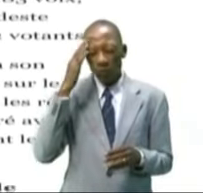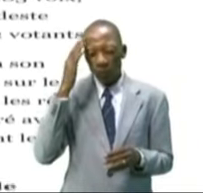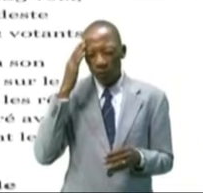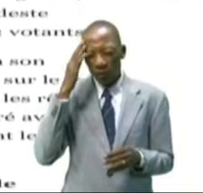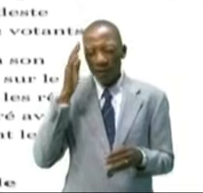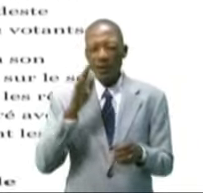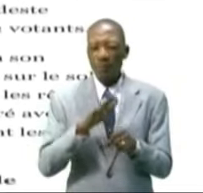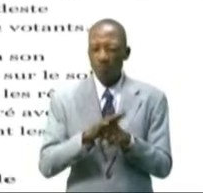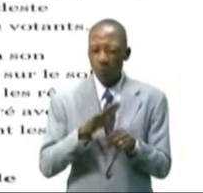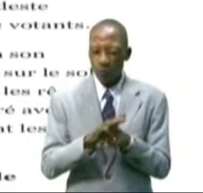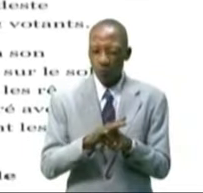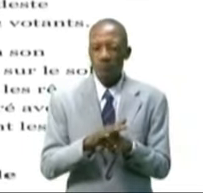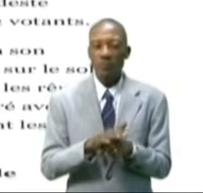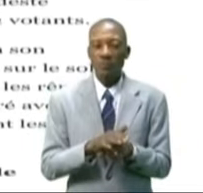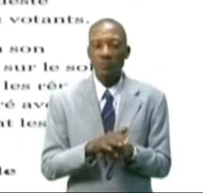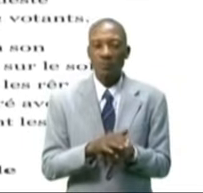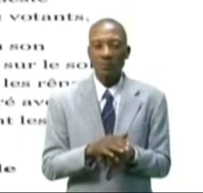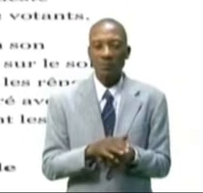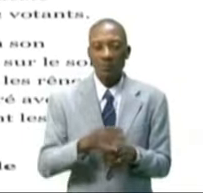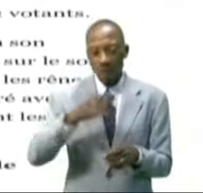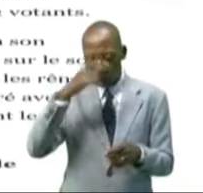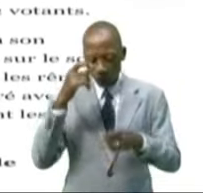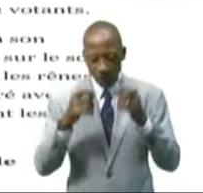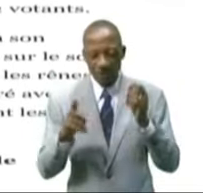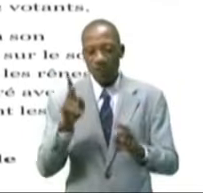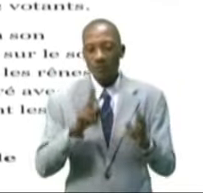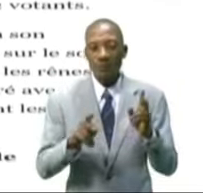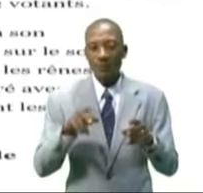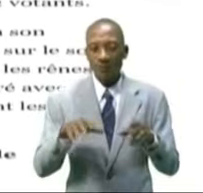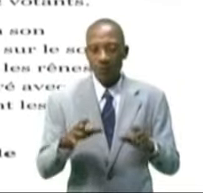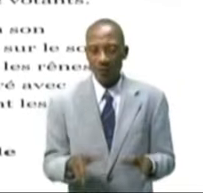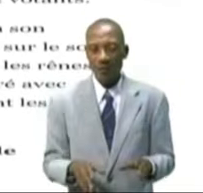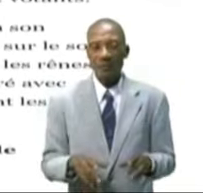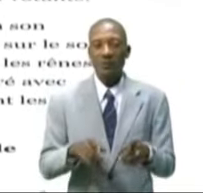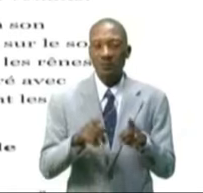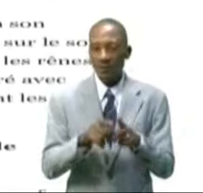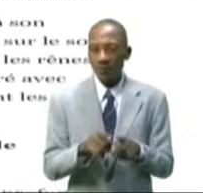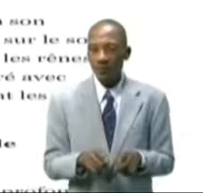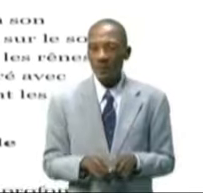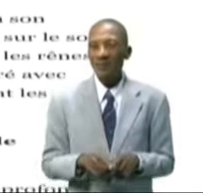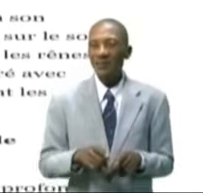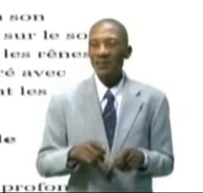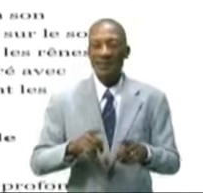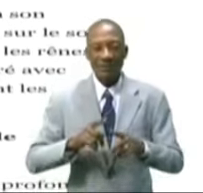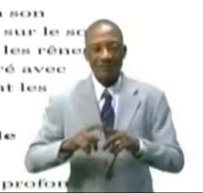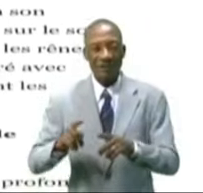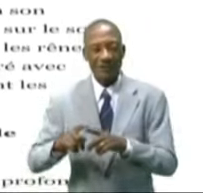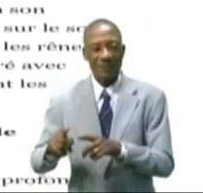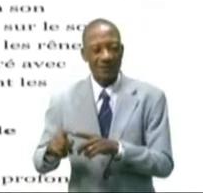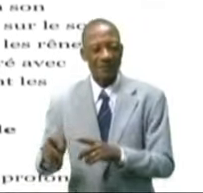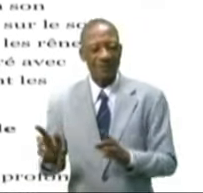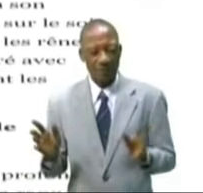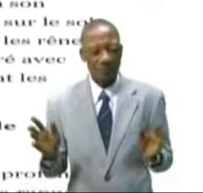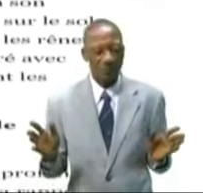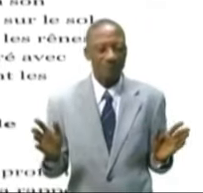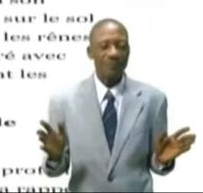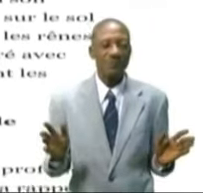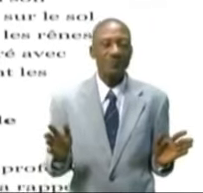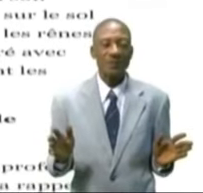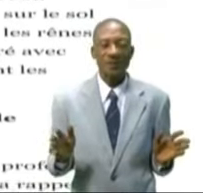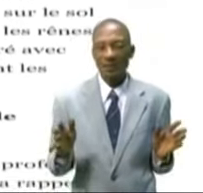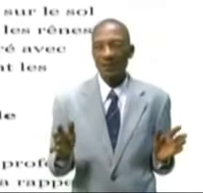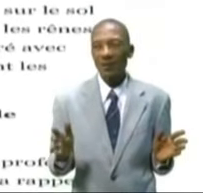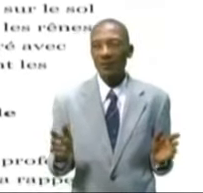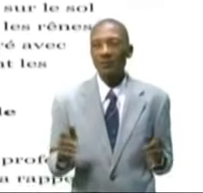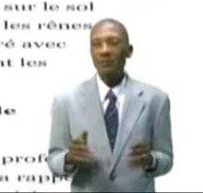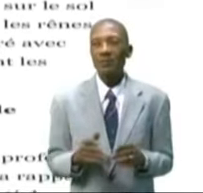congolais. Kamerhe semble prêt à prendre les rênes de la Chambre basse. Un comeback orchestré avec brio, marqué par un